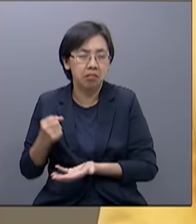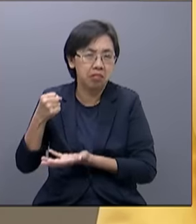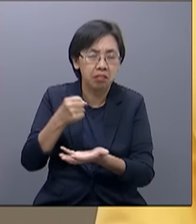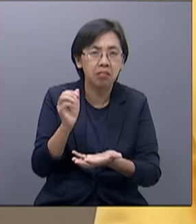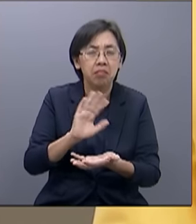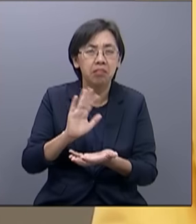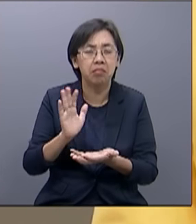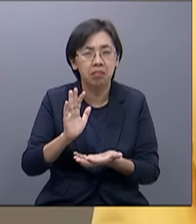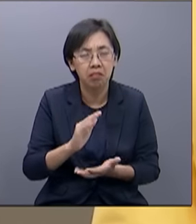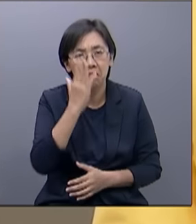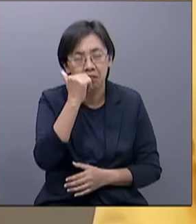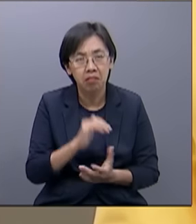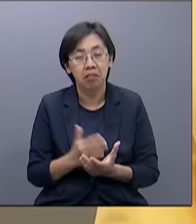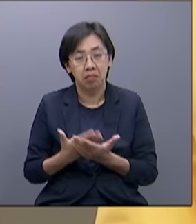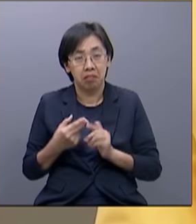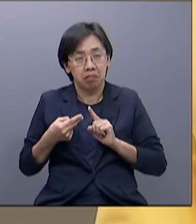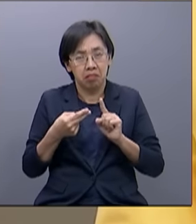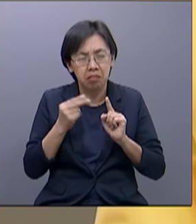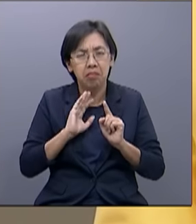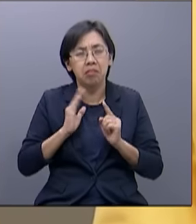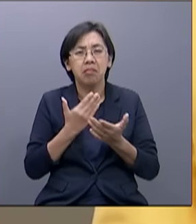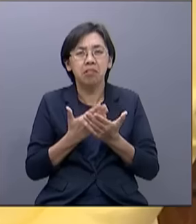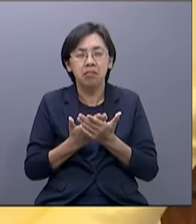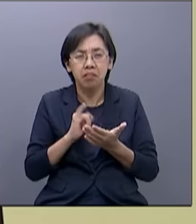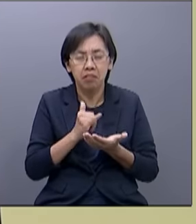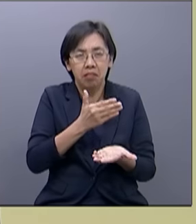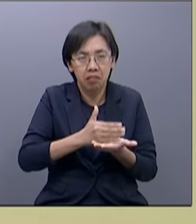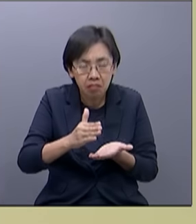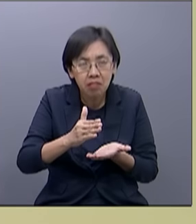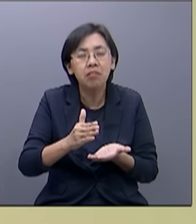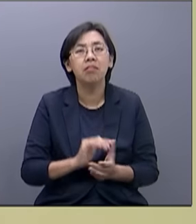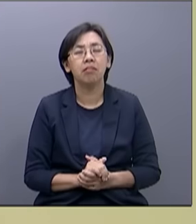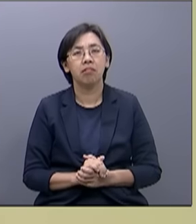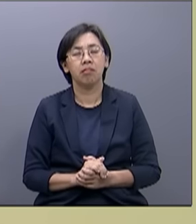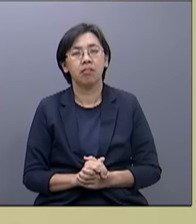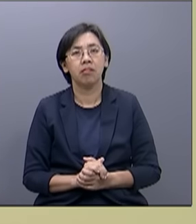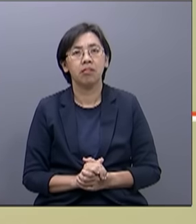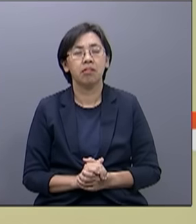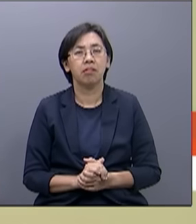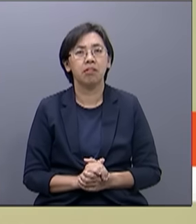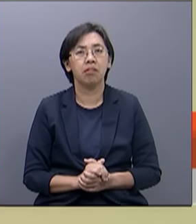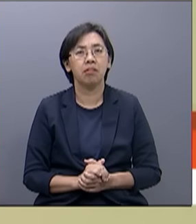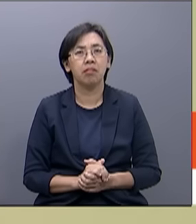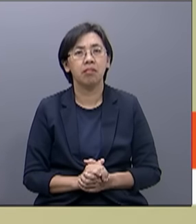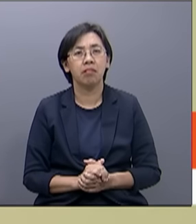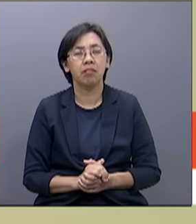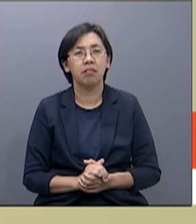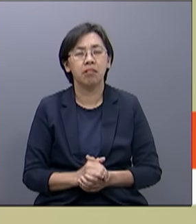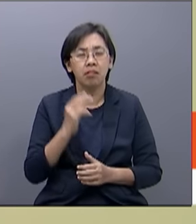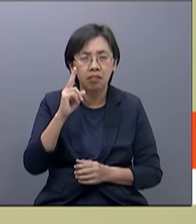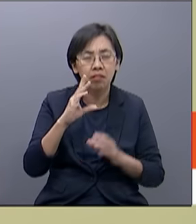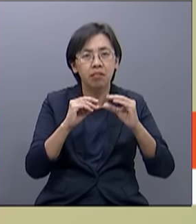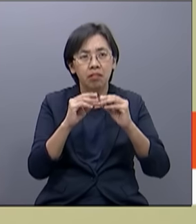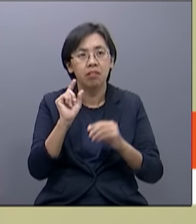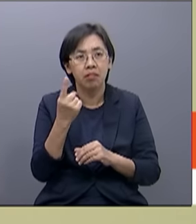10,000บาทเพื่อป้องกันระบบขัดข้องค่ะพรุ่งนี้รืนอีกไม่กี่วันเนี่ยก็จะมีการประชุมอีกชุดนึงนะครับเป็นการ